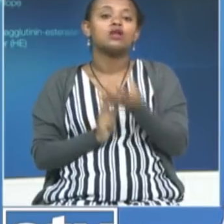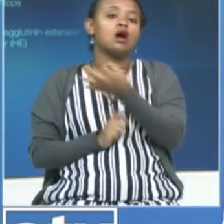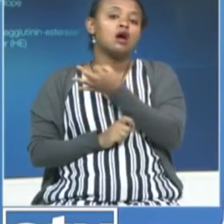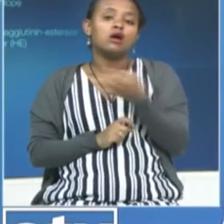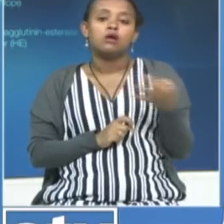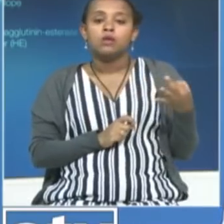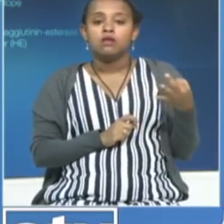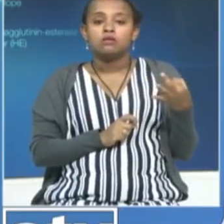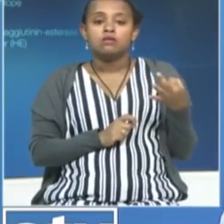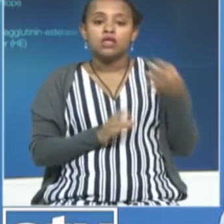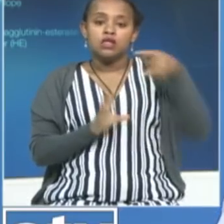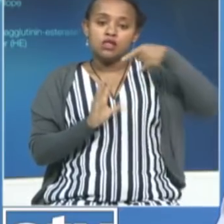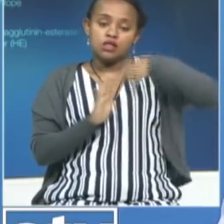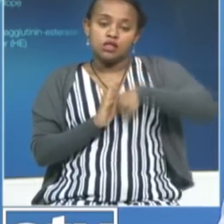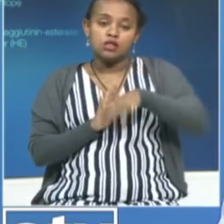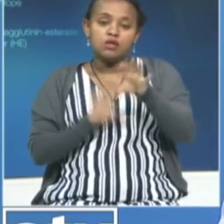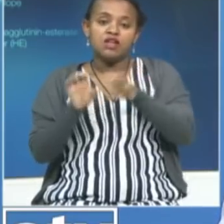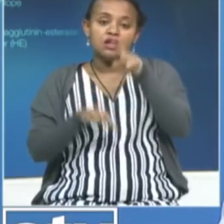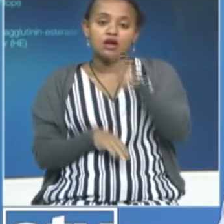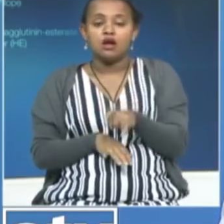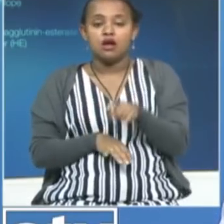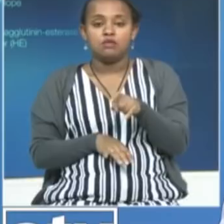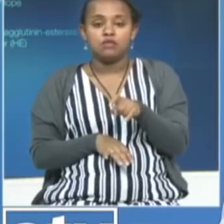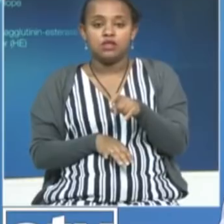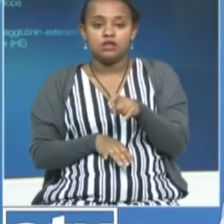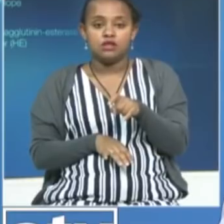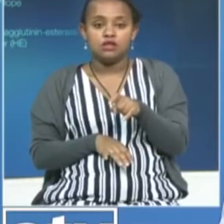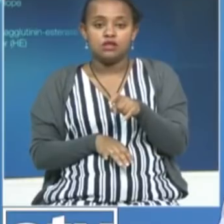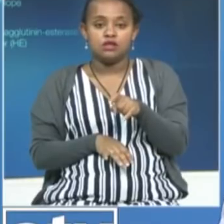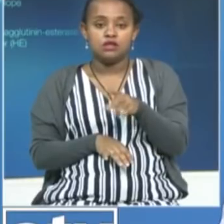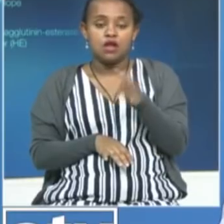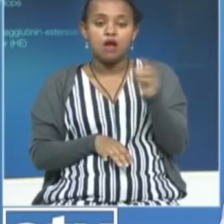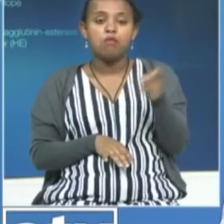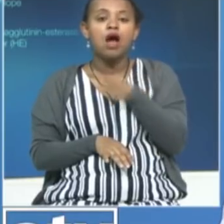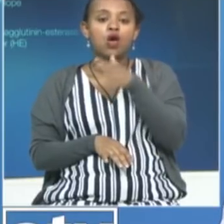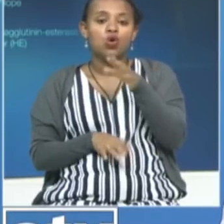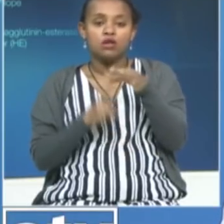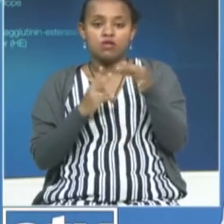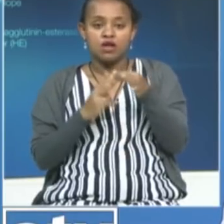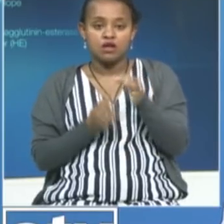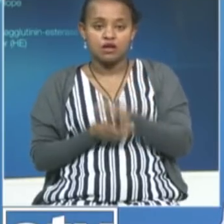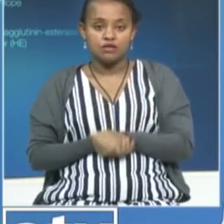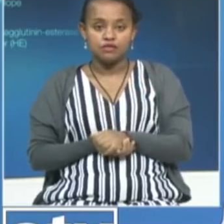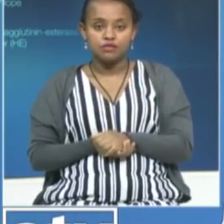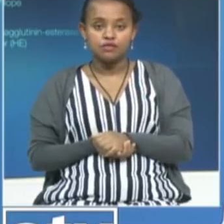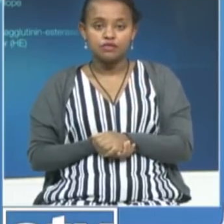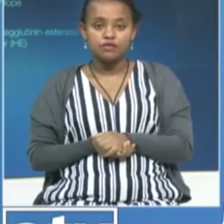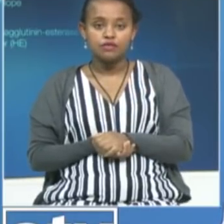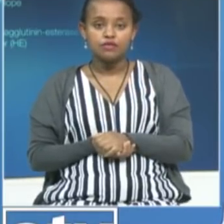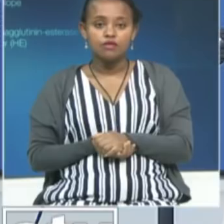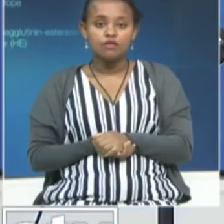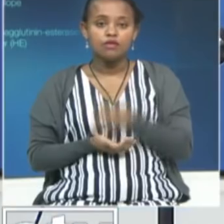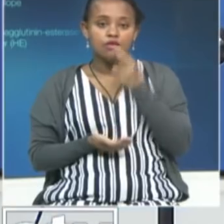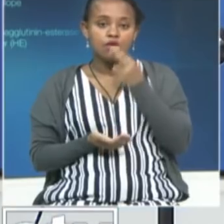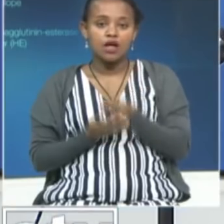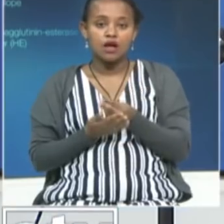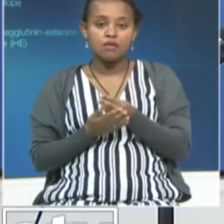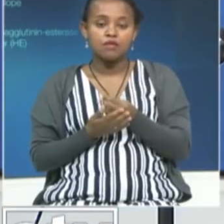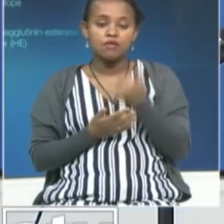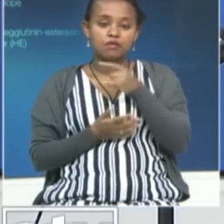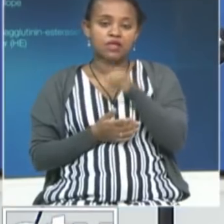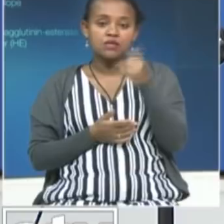በደንብ ስትረስ መደረግ አለበት እና ባይሆን ይመረጣል በዚህ ወቅት። መልካም። መስመር ላይ ጠያቂ ያሉን።